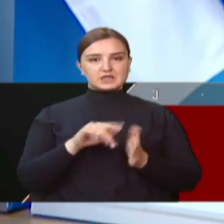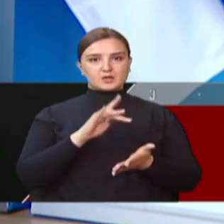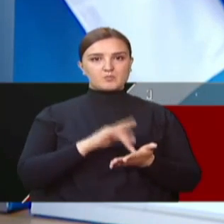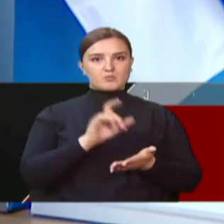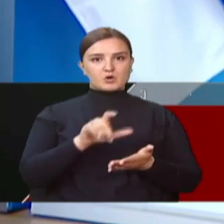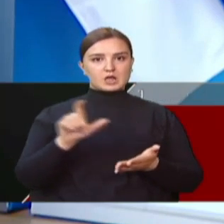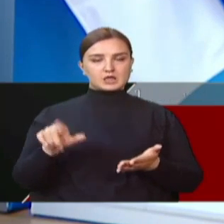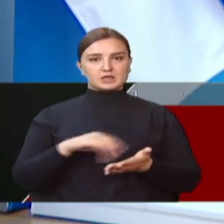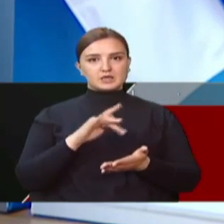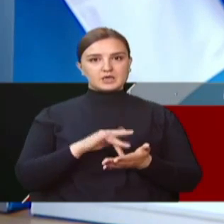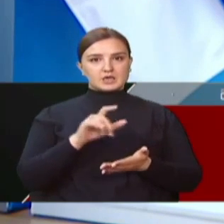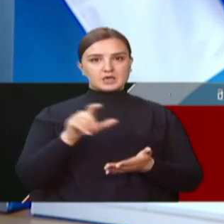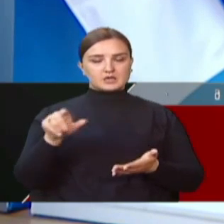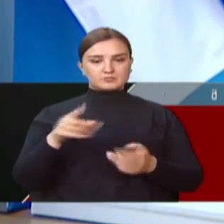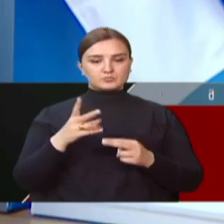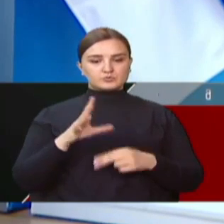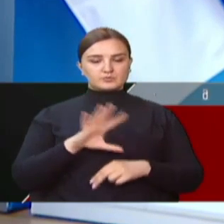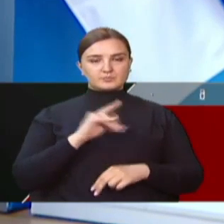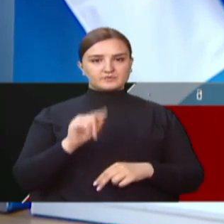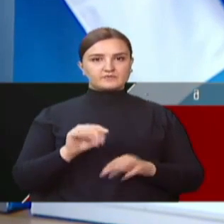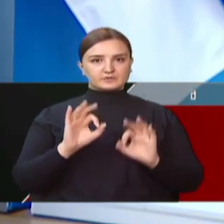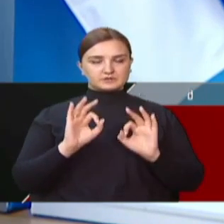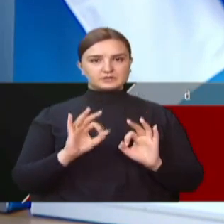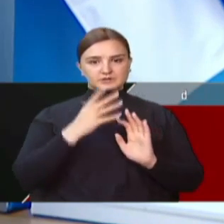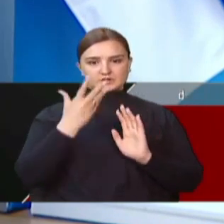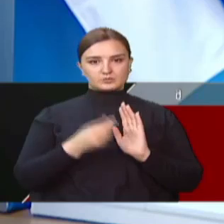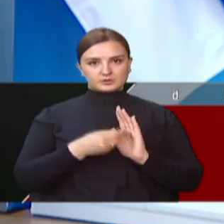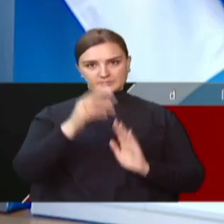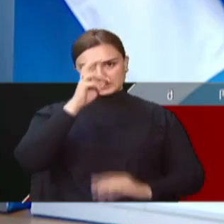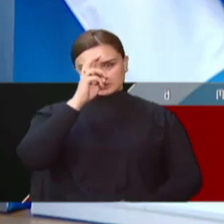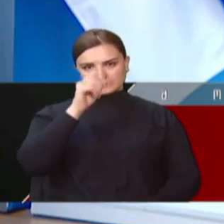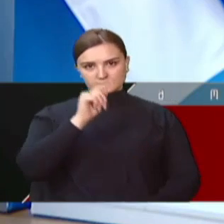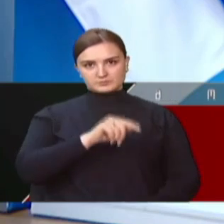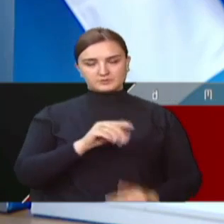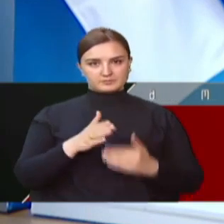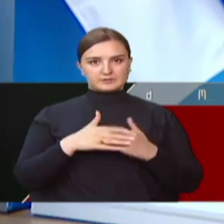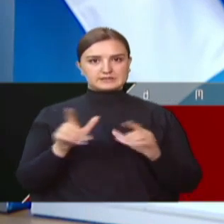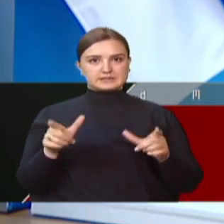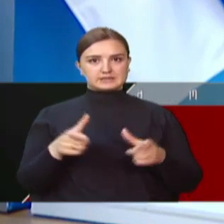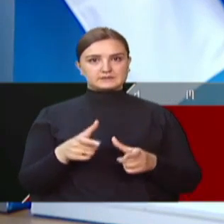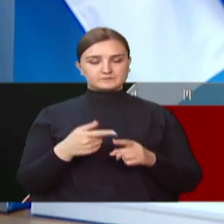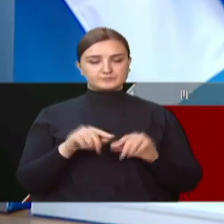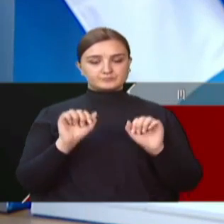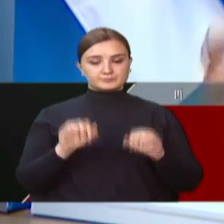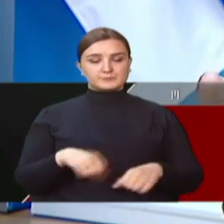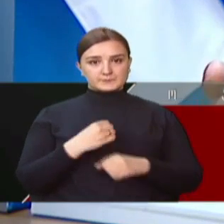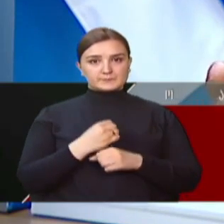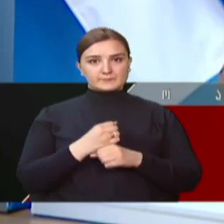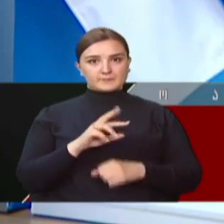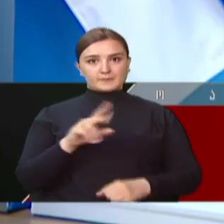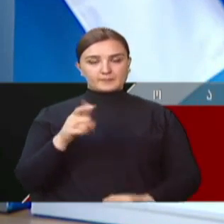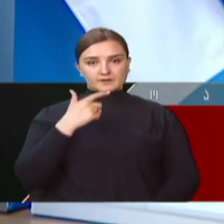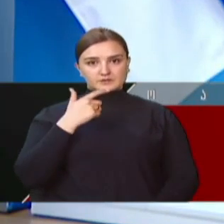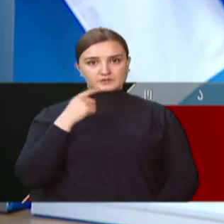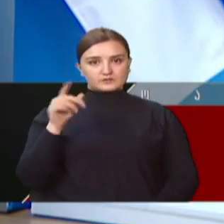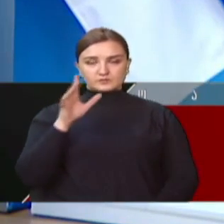ჩვენს თანამემამულეებს დაუწესოთ საკუთარმა ხელისუფლებამ სანქციები. ეს შეიძლება გაეკეთებინა სააკაშვილს,